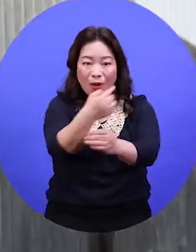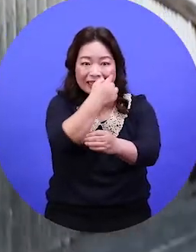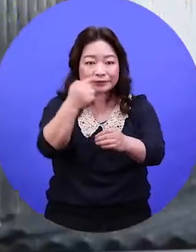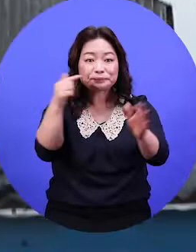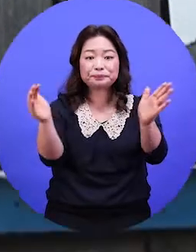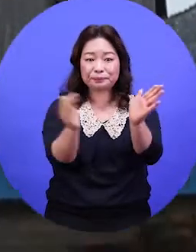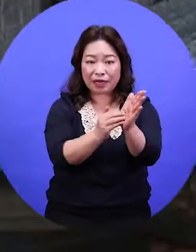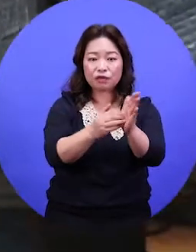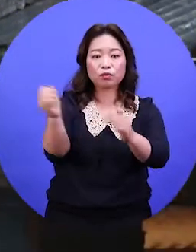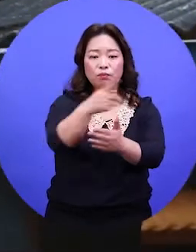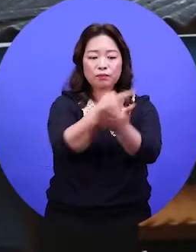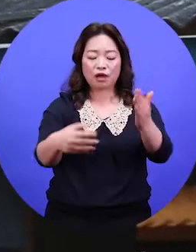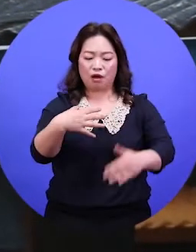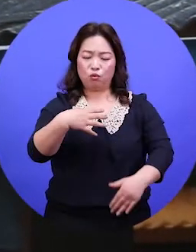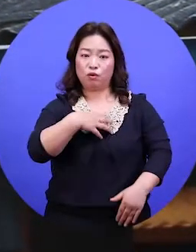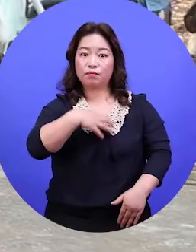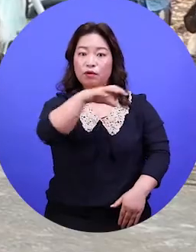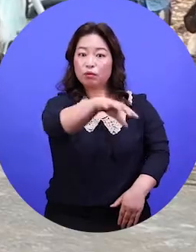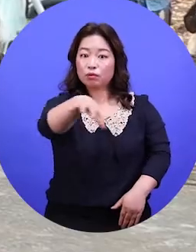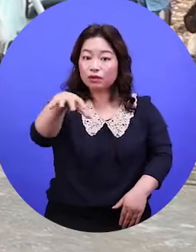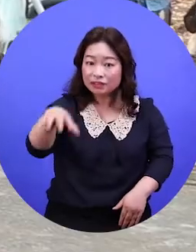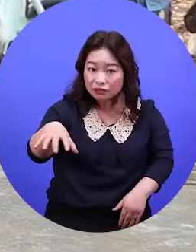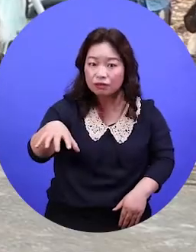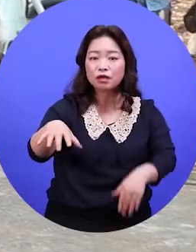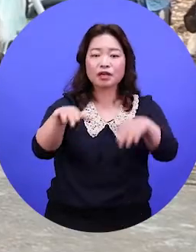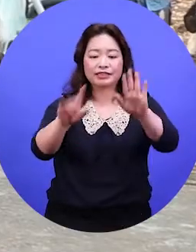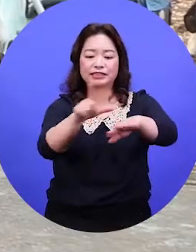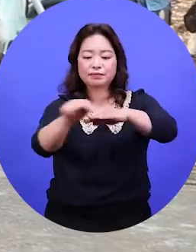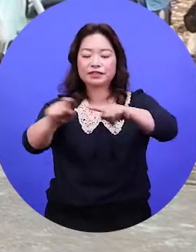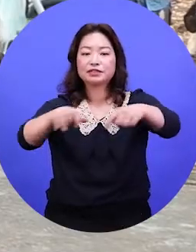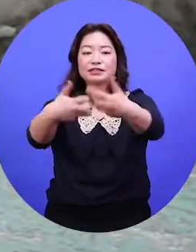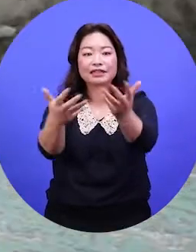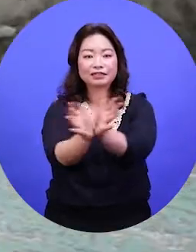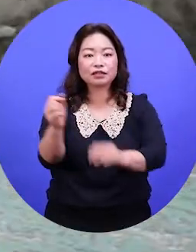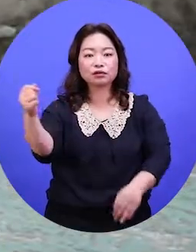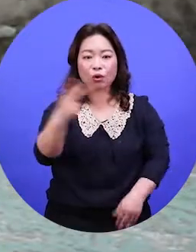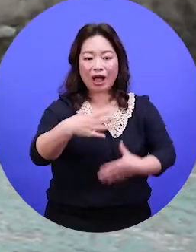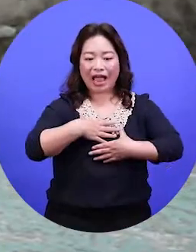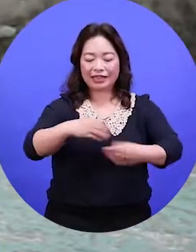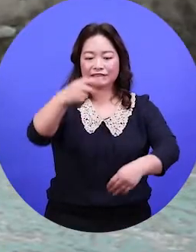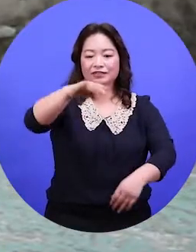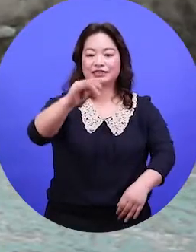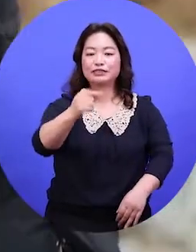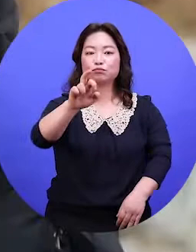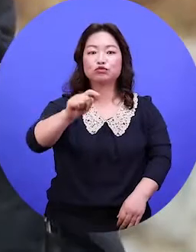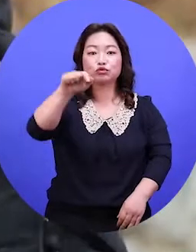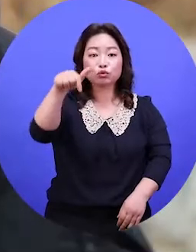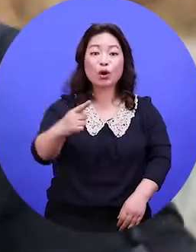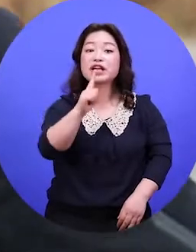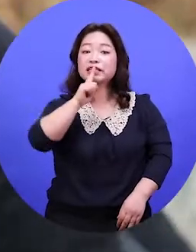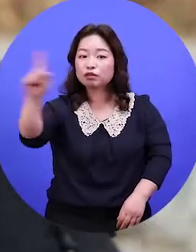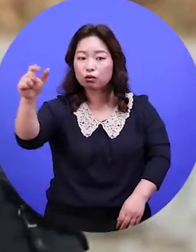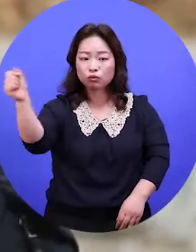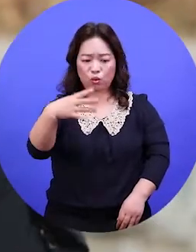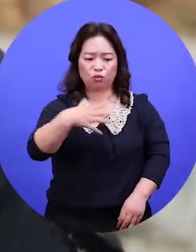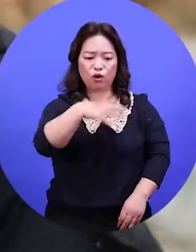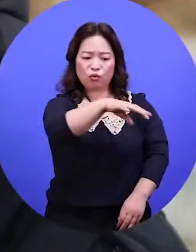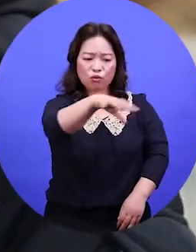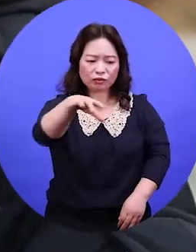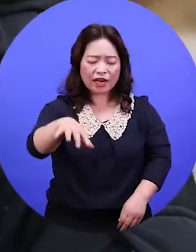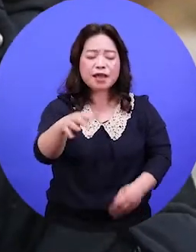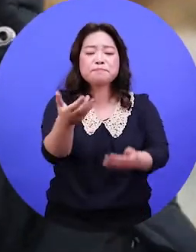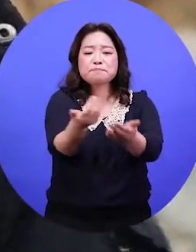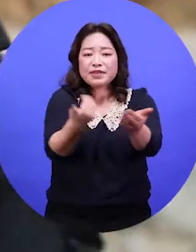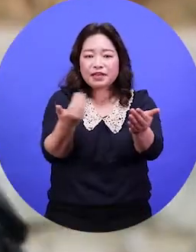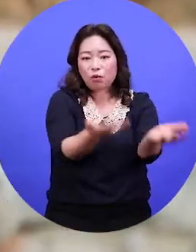후 피해가 우려되는 위험 시설물은 해당 지자체 또는 안전신문고로 신고 위험 요소를 사전에